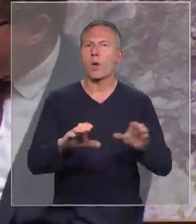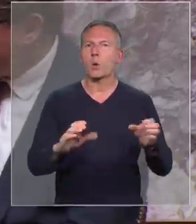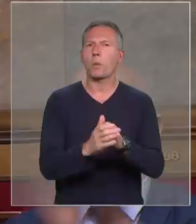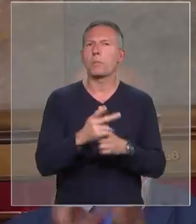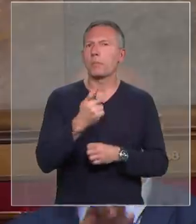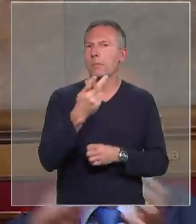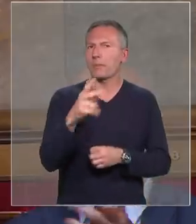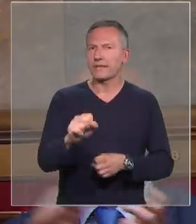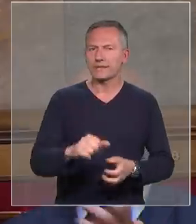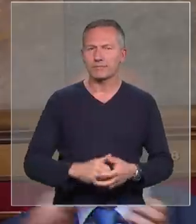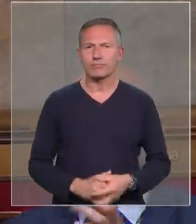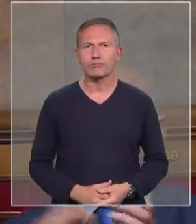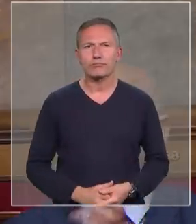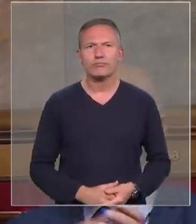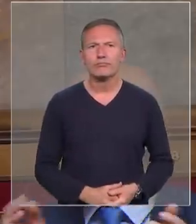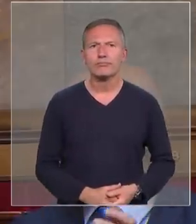socialiste.